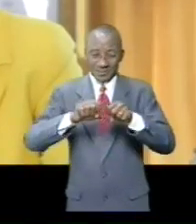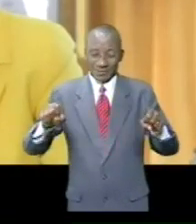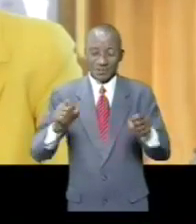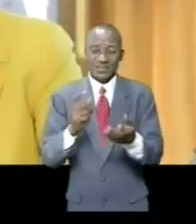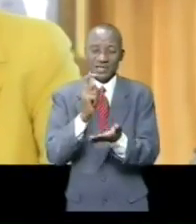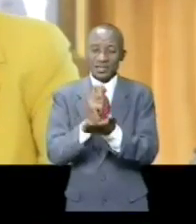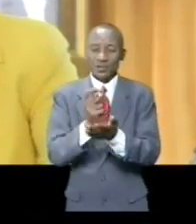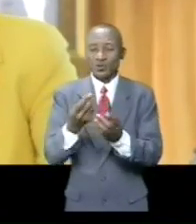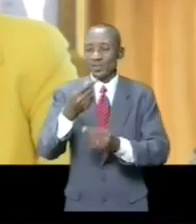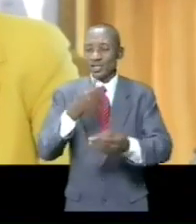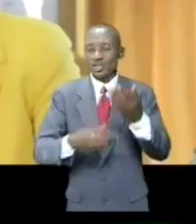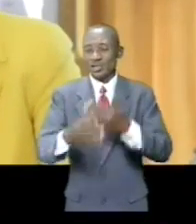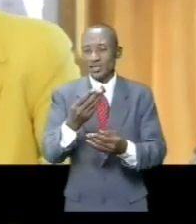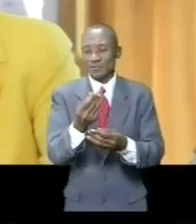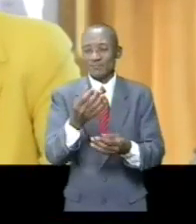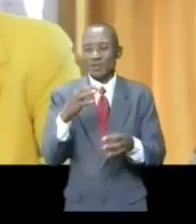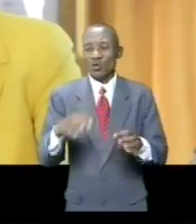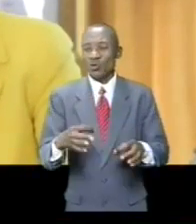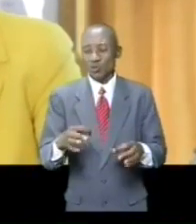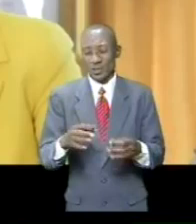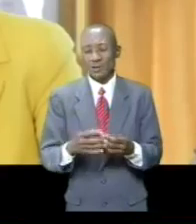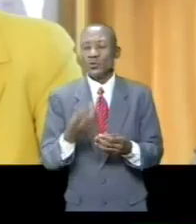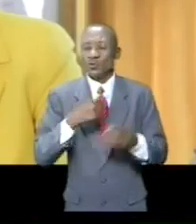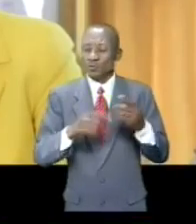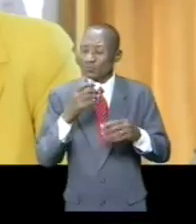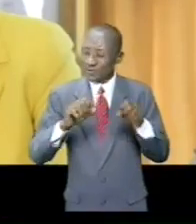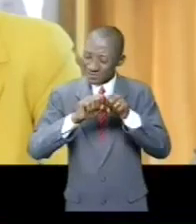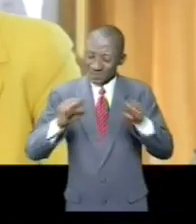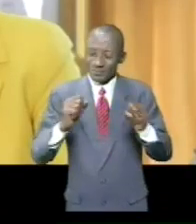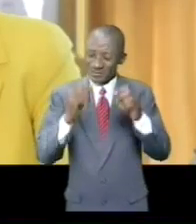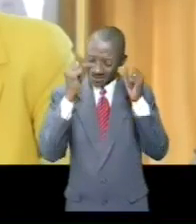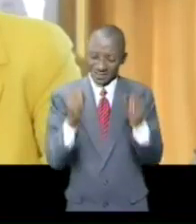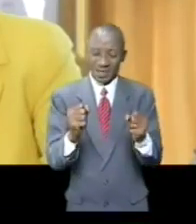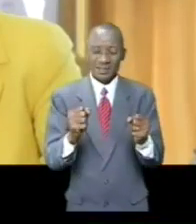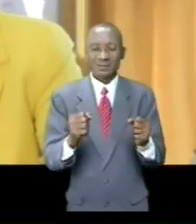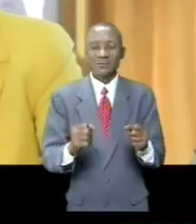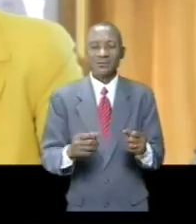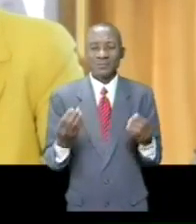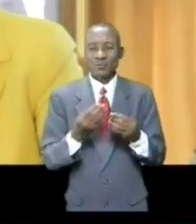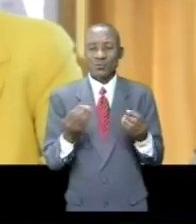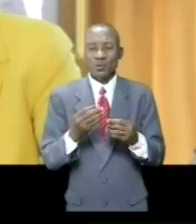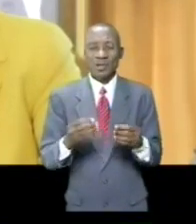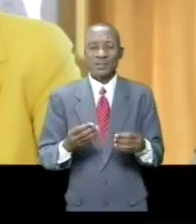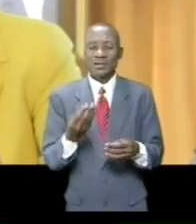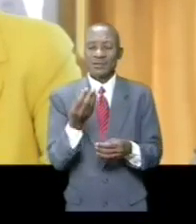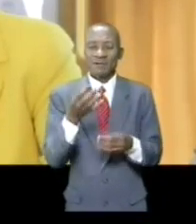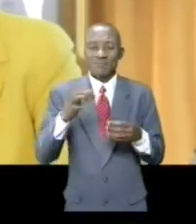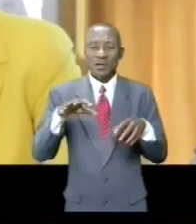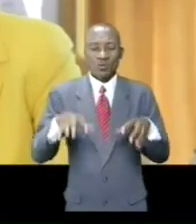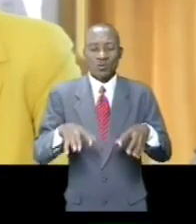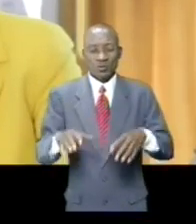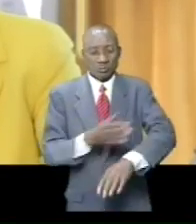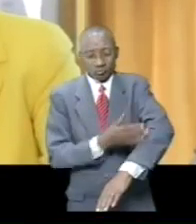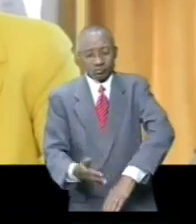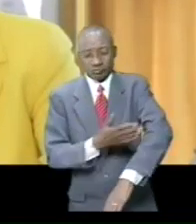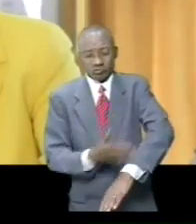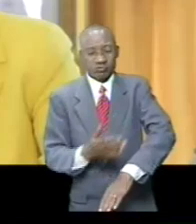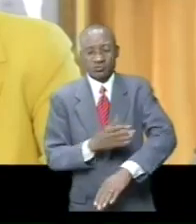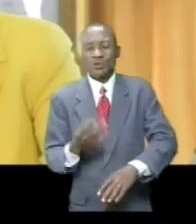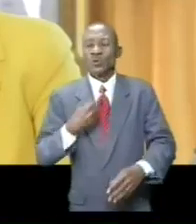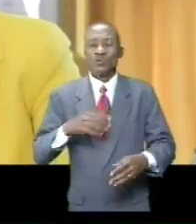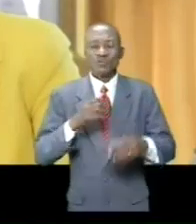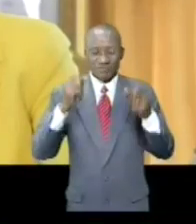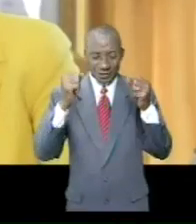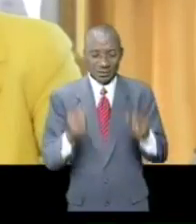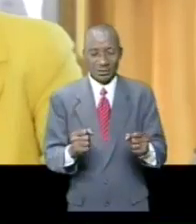d'échange, c'est un paramètre important qui entre dans la détermination du prix de la structure de prix. Et comme nous avons des yo-yo actuellement avec la